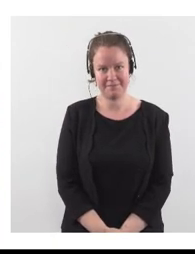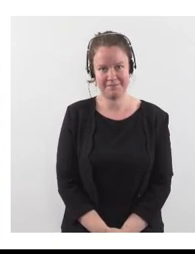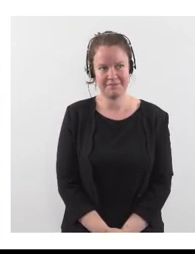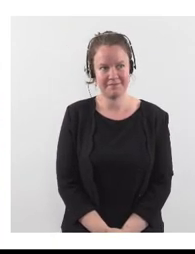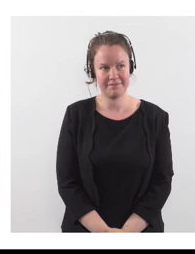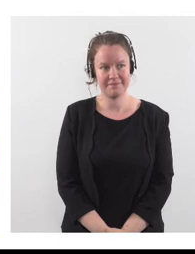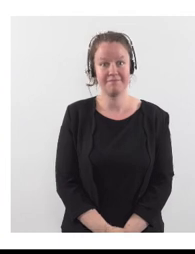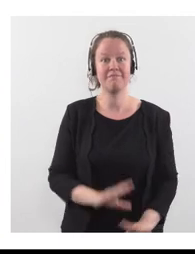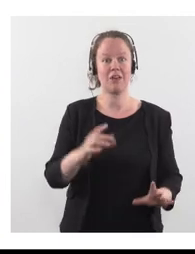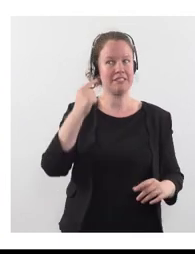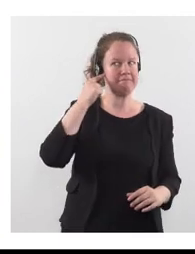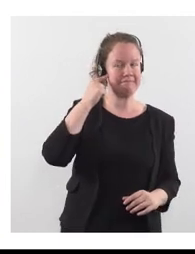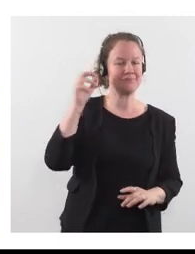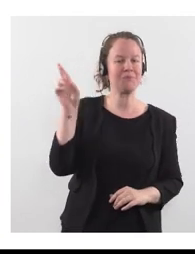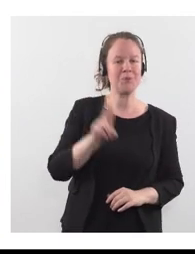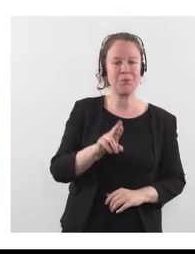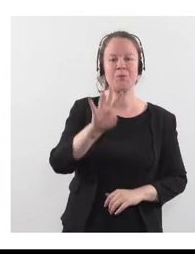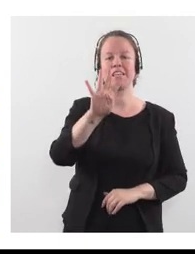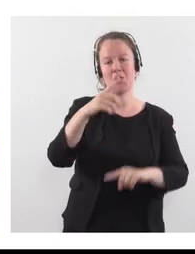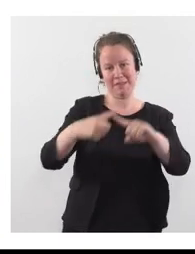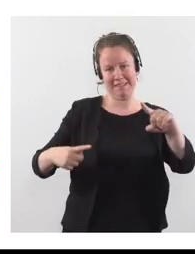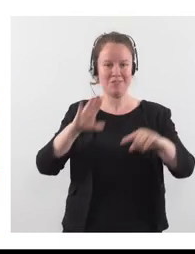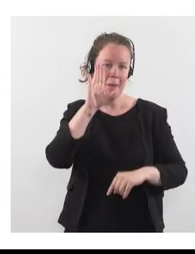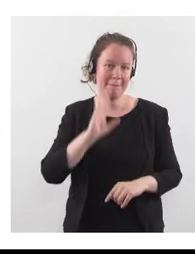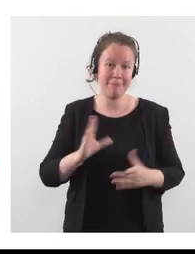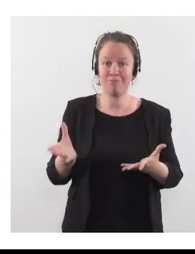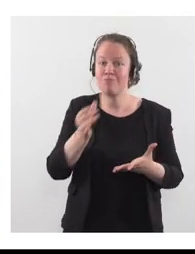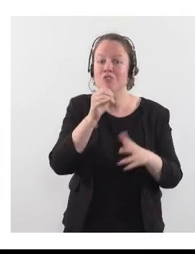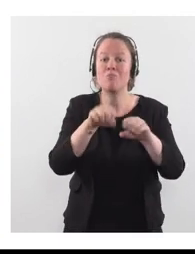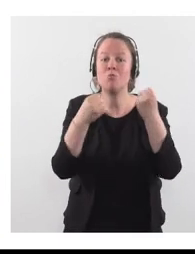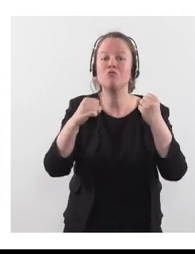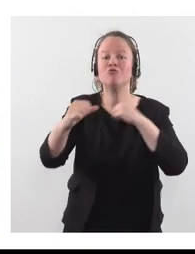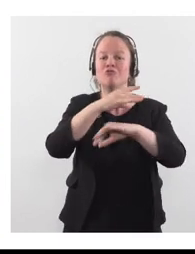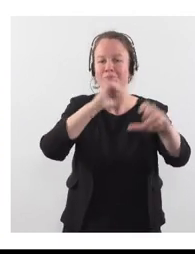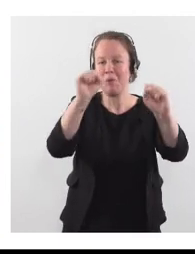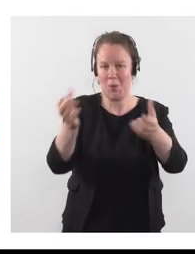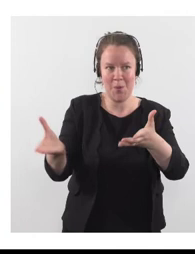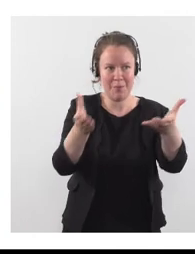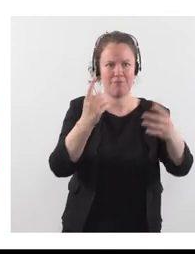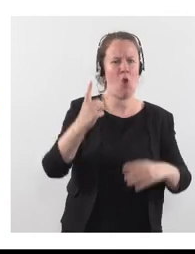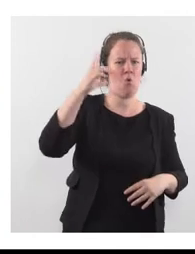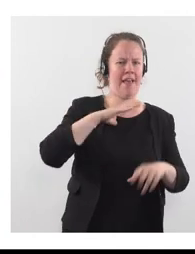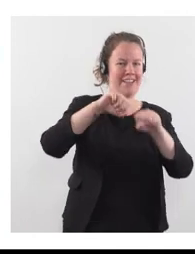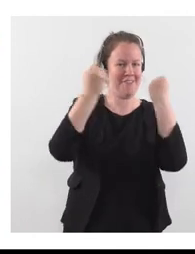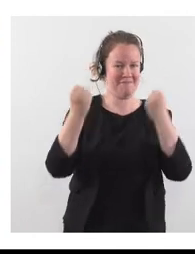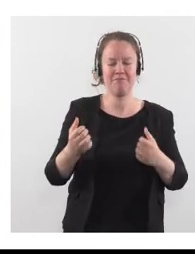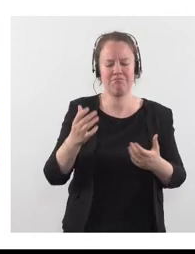Ah oui, et on me dit qu'on reprend à 16h30 et qu'il y a, à mon avis, un café ou quelque chose. En haut, un café.